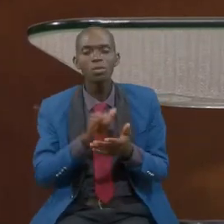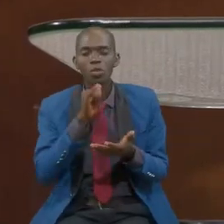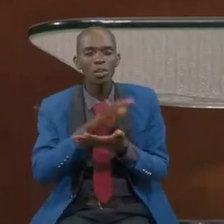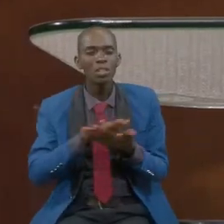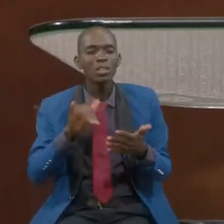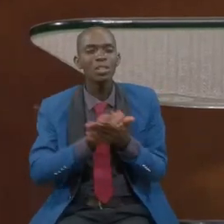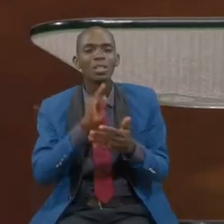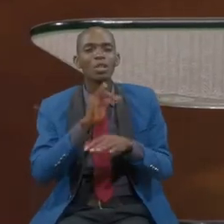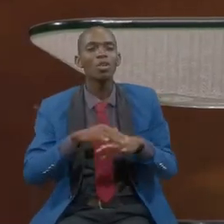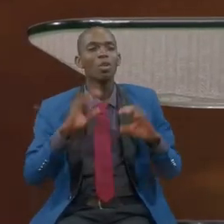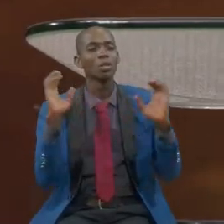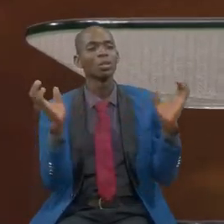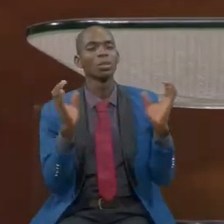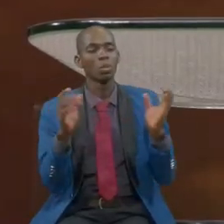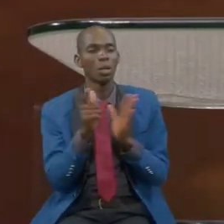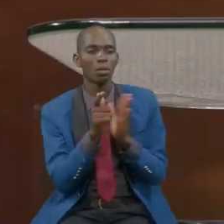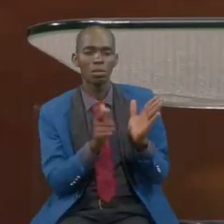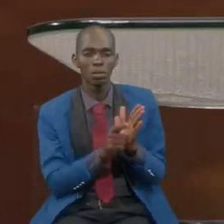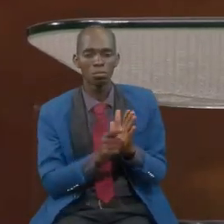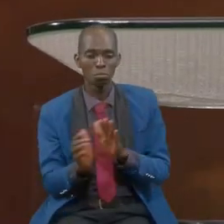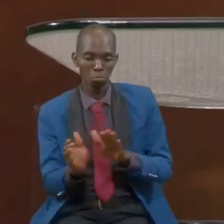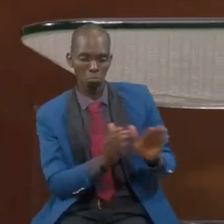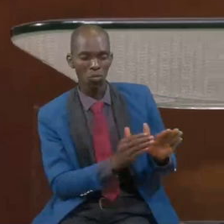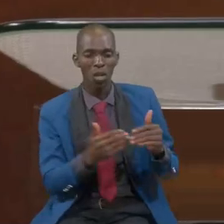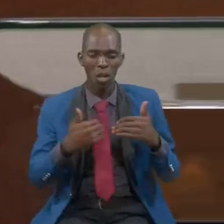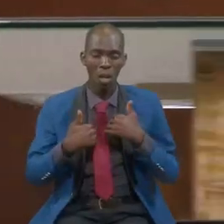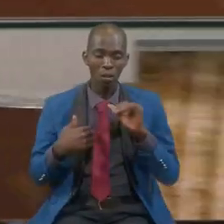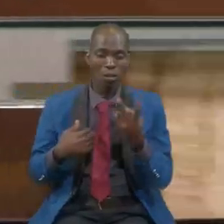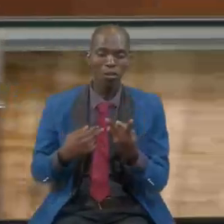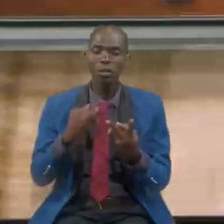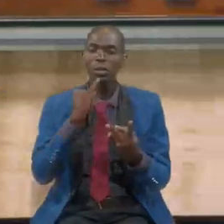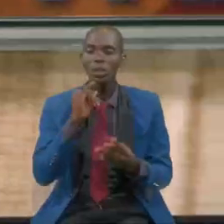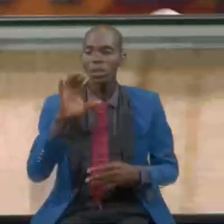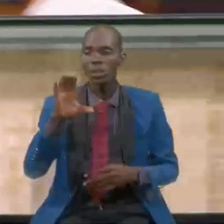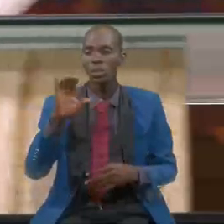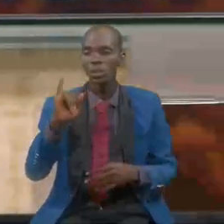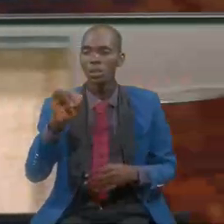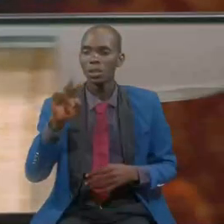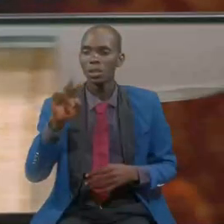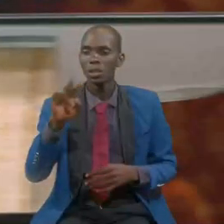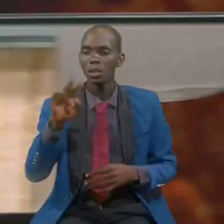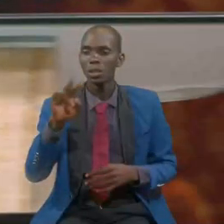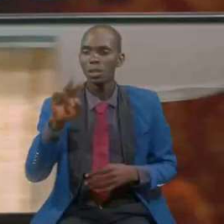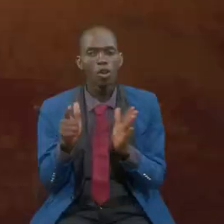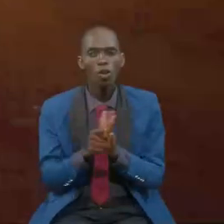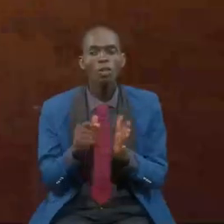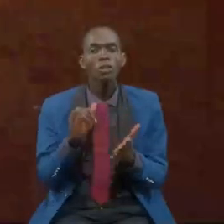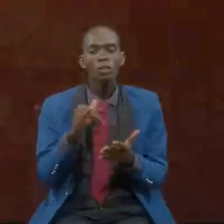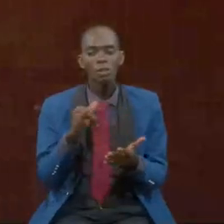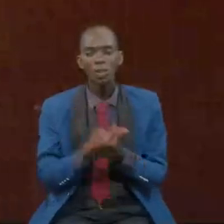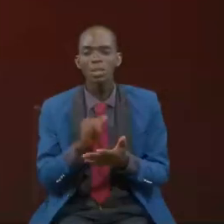se couvrir queil est impu impu impu les lois cérémoniales il y a les lois civil